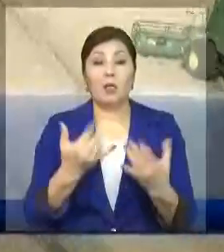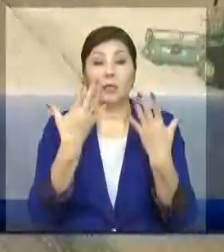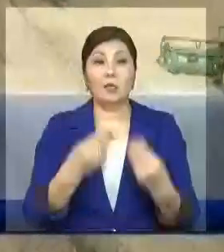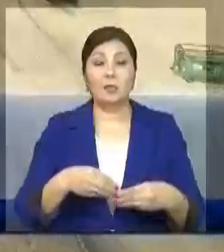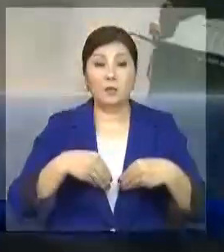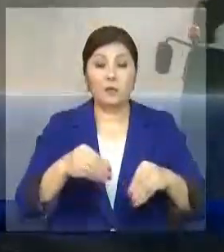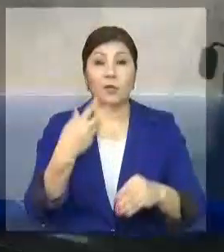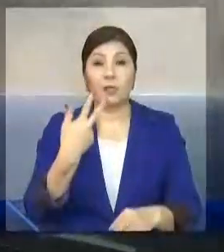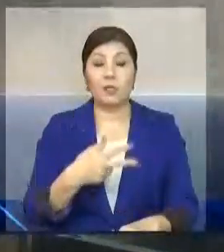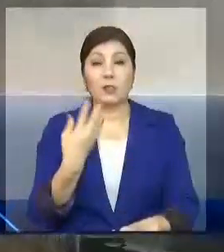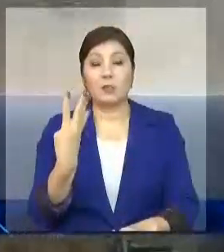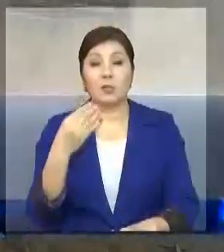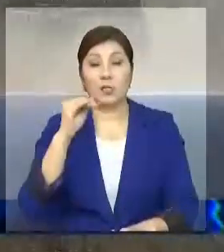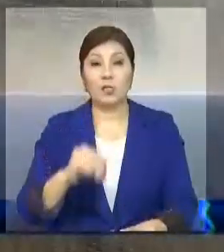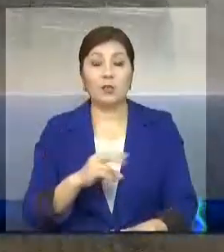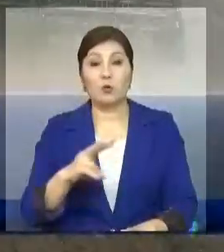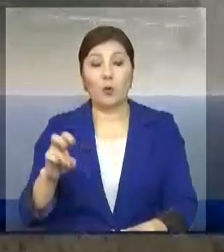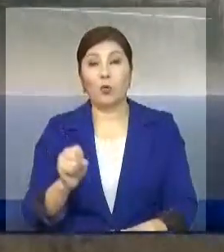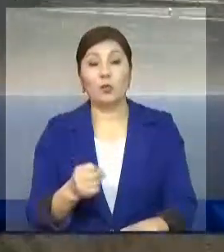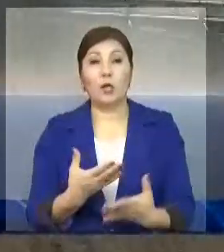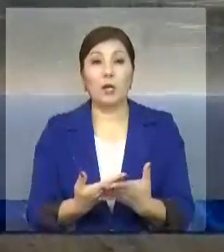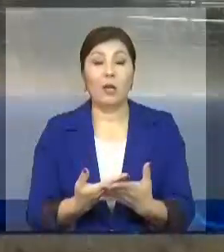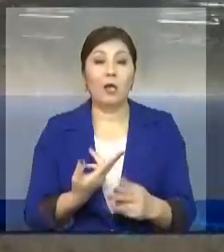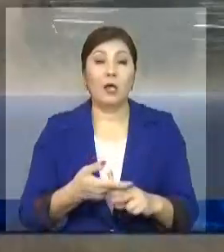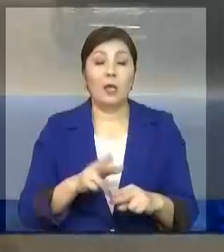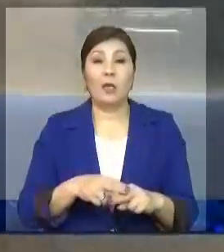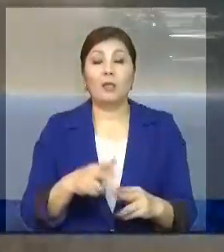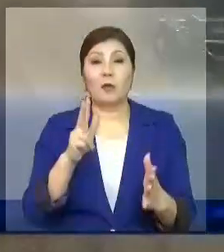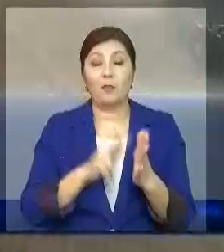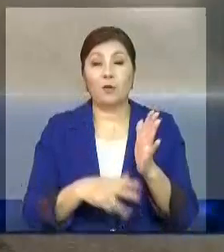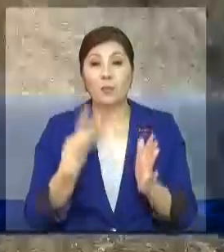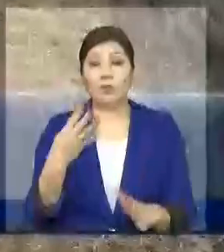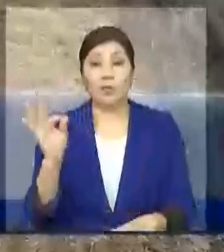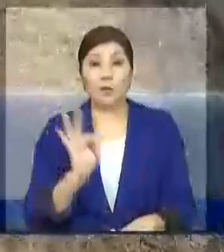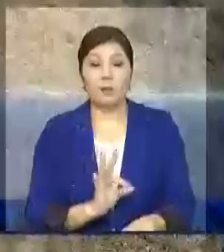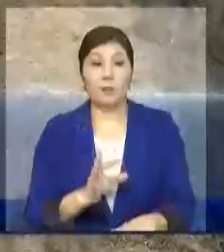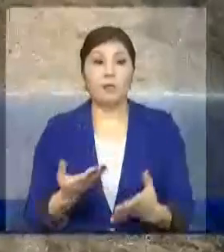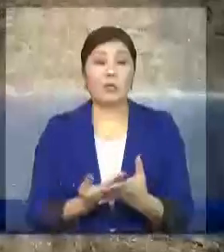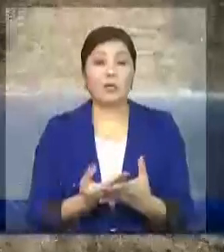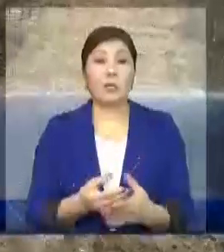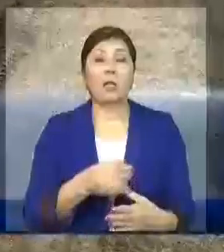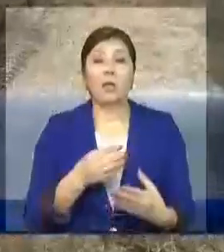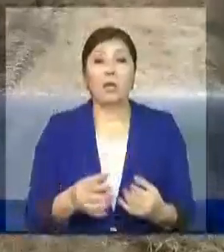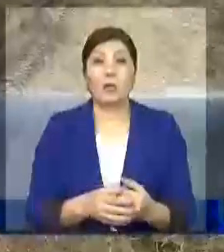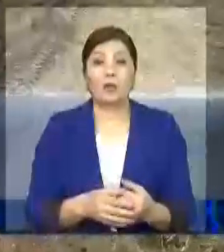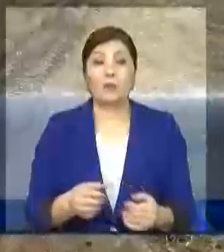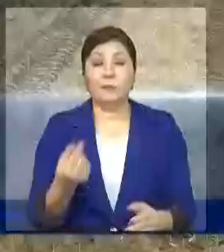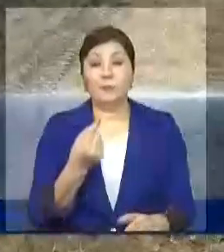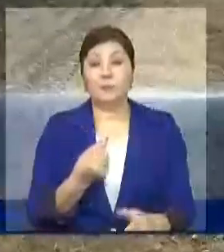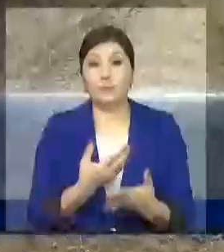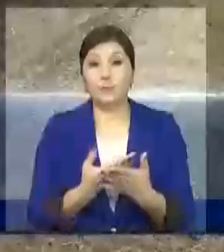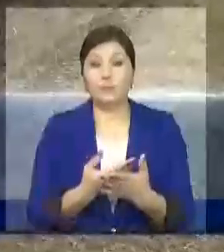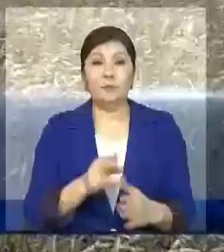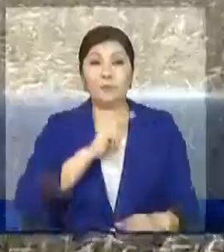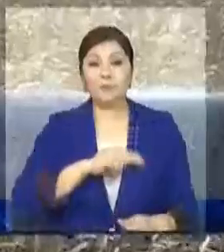засыпано 34 тысячи тонн, что составляет 84% от потребностей. В основном это семена третьей репродукции, и работа в данном